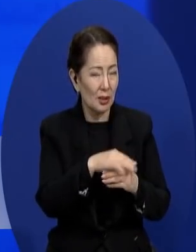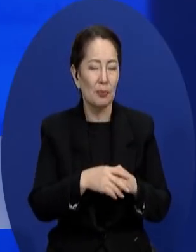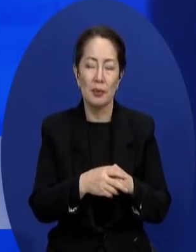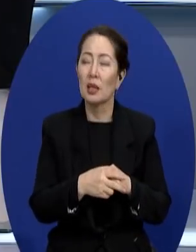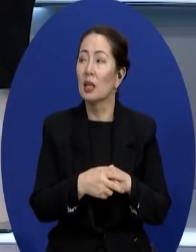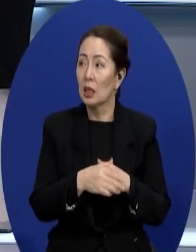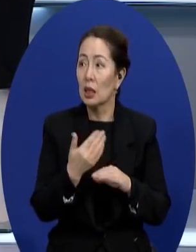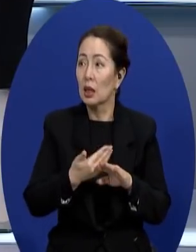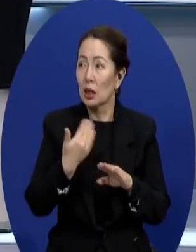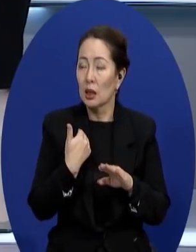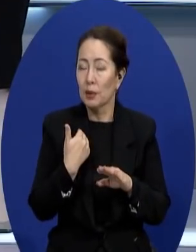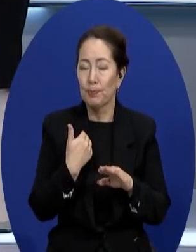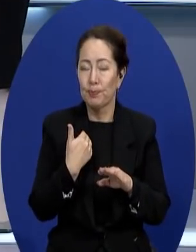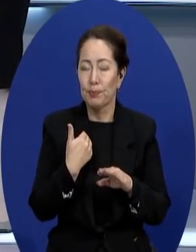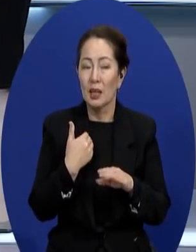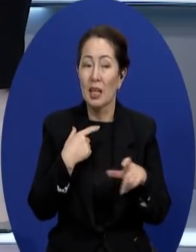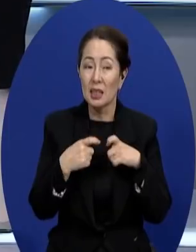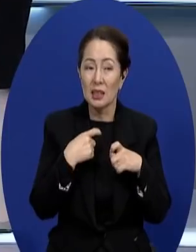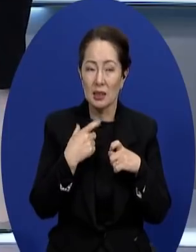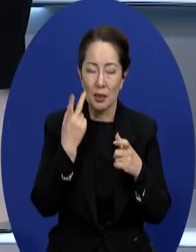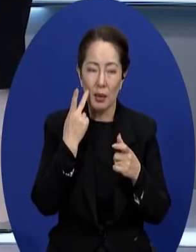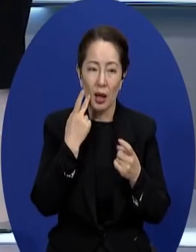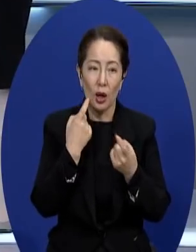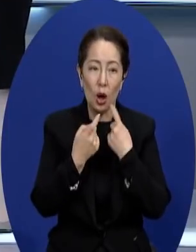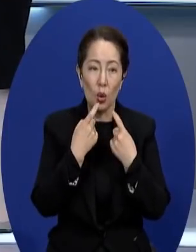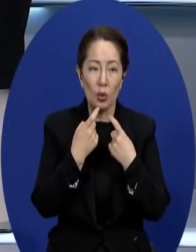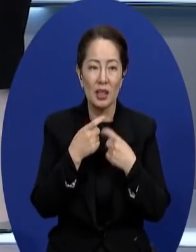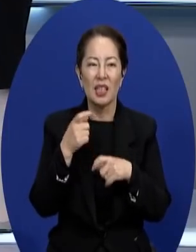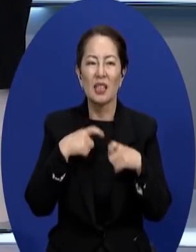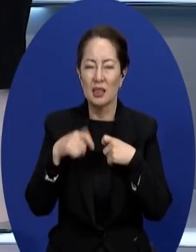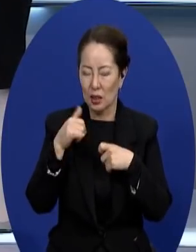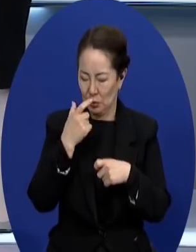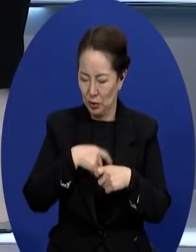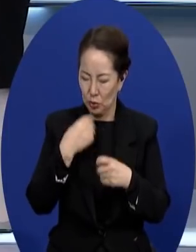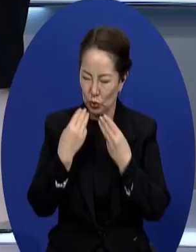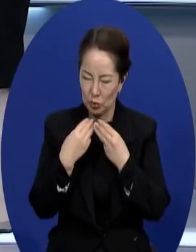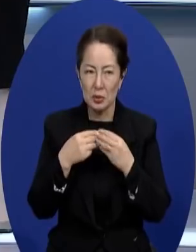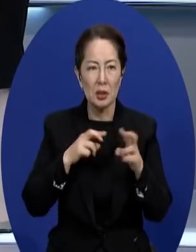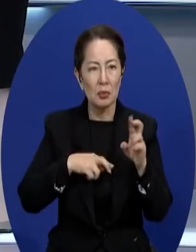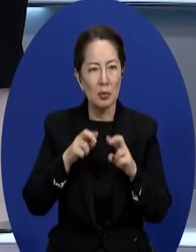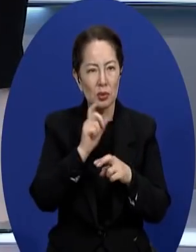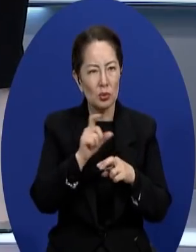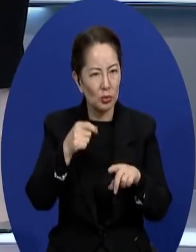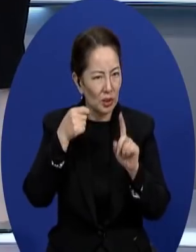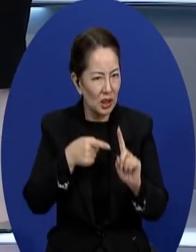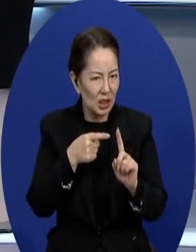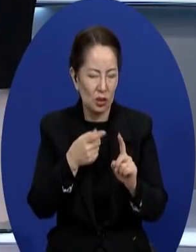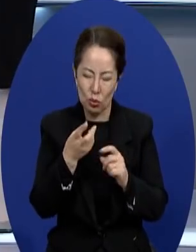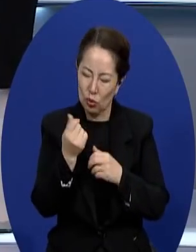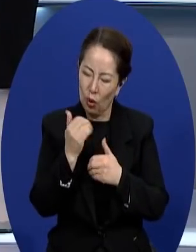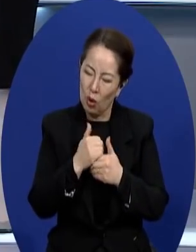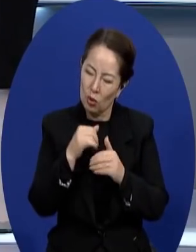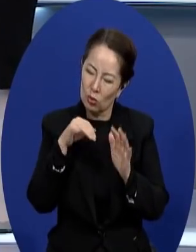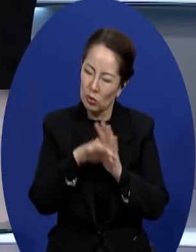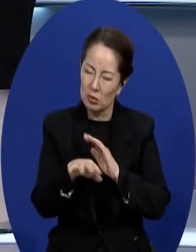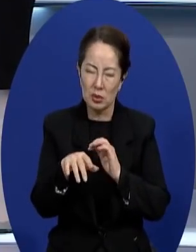өмнөх эдийн засгийн байнгын хорооны хурал дээр бол улсын хурлын зарим гишүүд бол шүүмжилж гээсэн бизнес эрхлэгч аж ахуй нэгжүүд хэлсэн хөрөнгө оруулалтын зээлийн хүртээмж бол